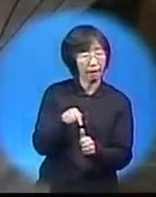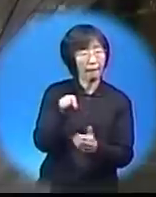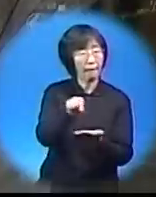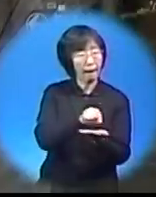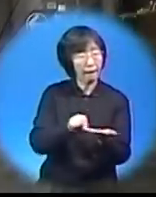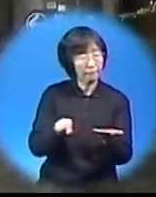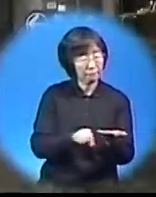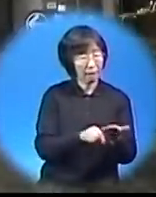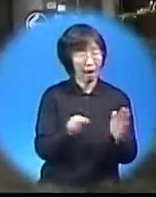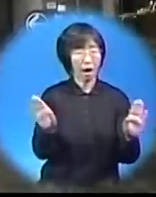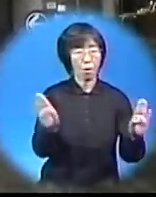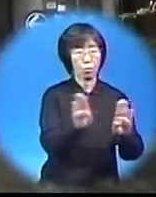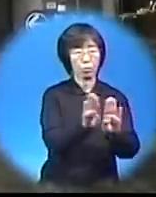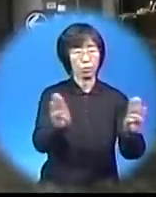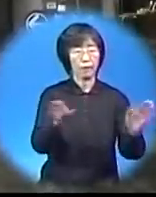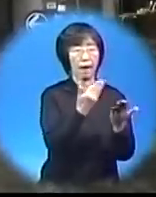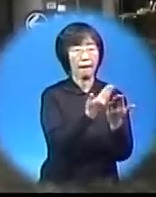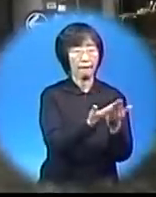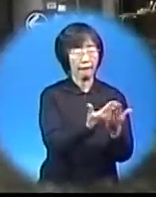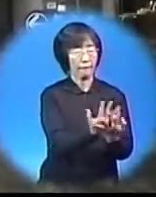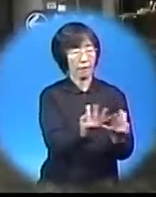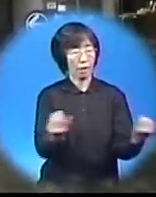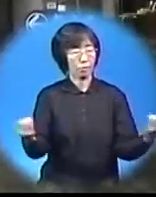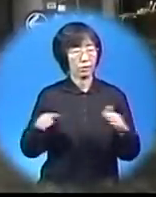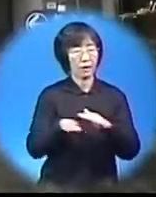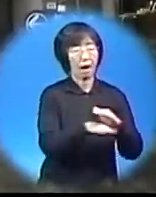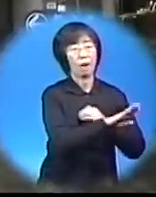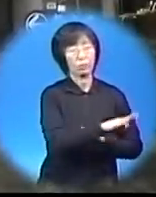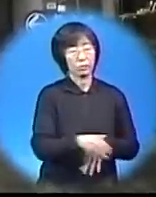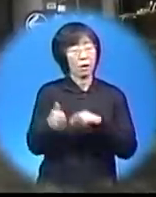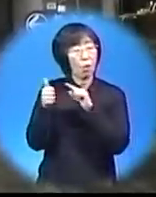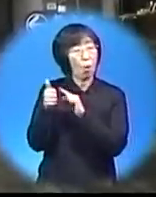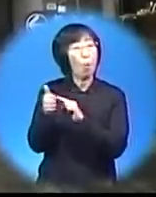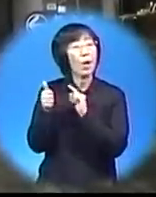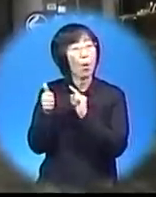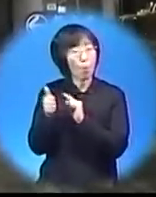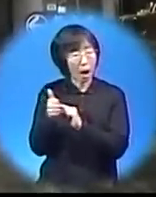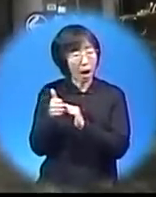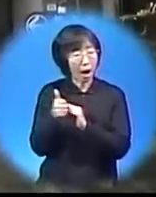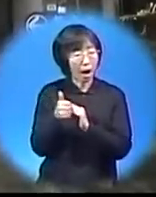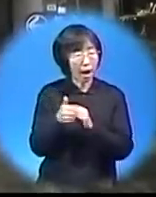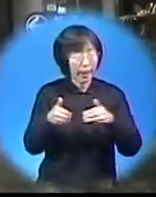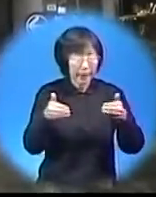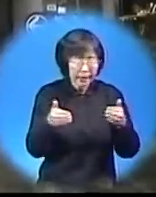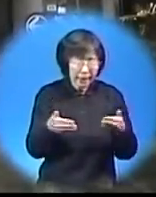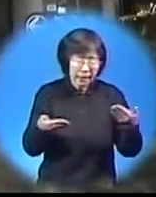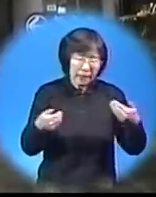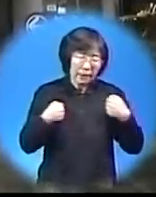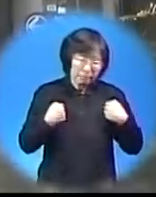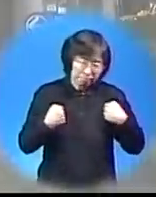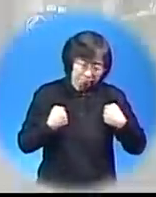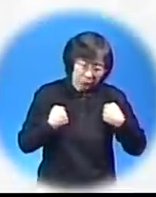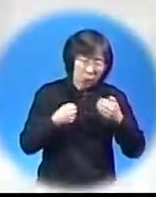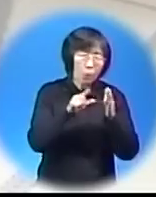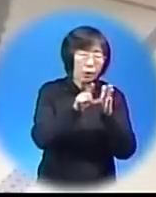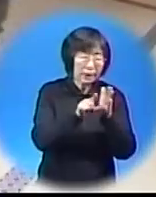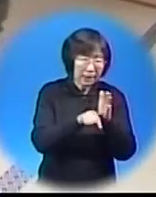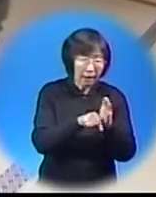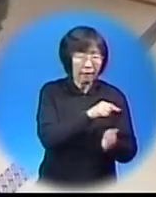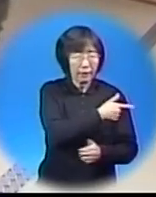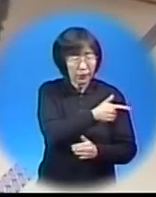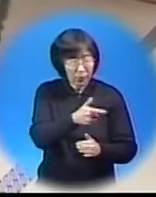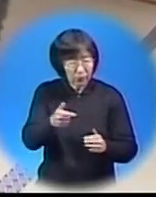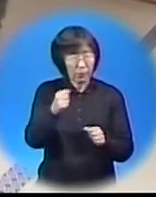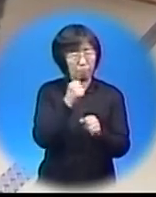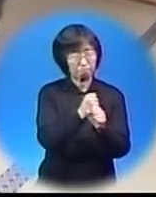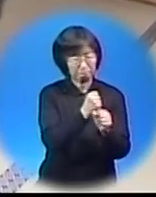大乗寺の住職にお世話になり、その恩に報いるため襖絵や屏風などを残したのだそうです。 こちらのお